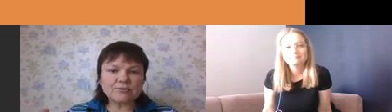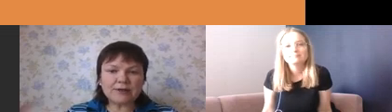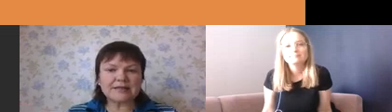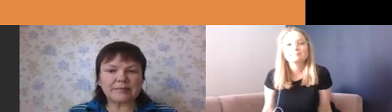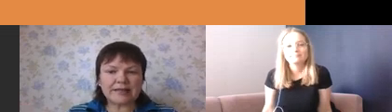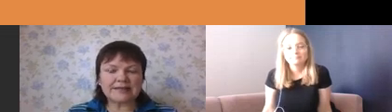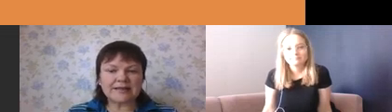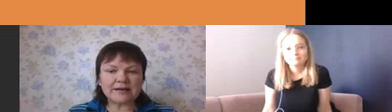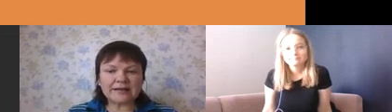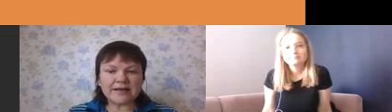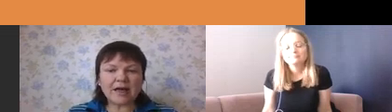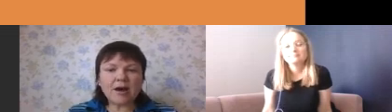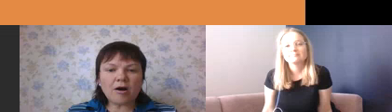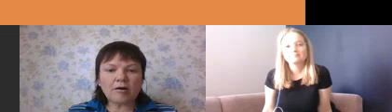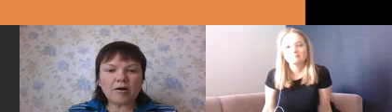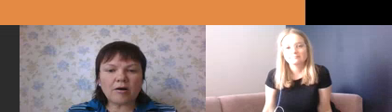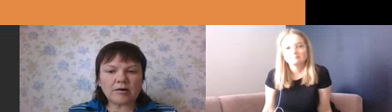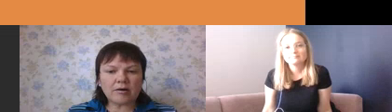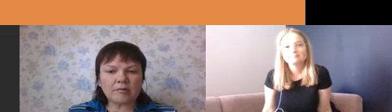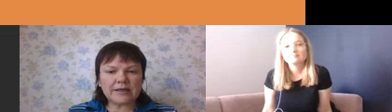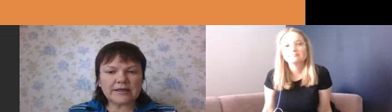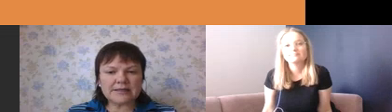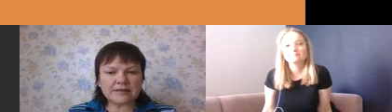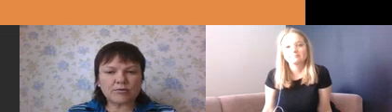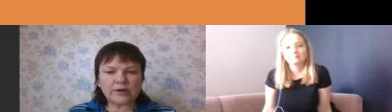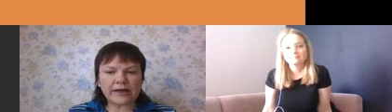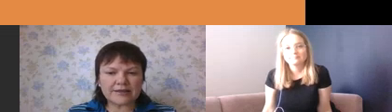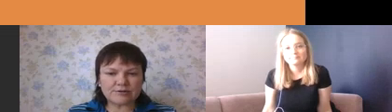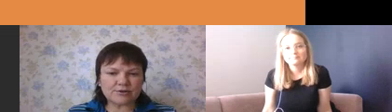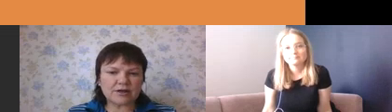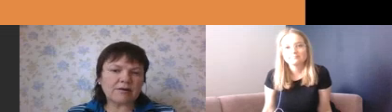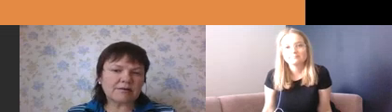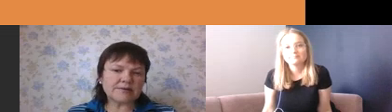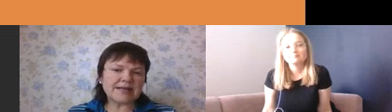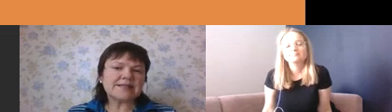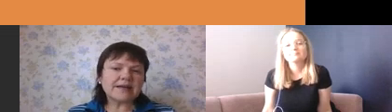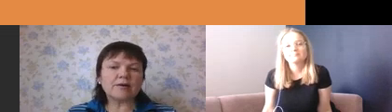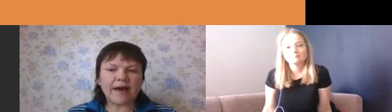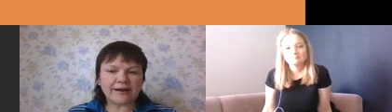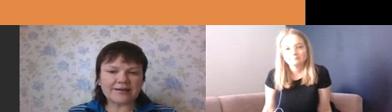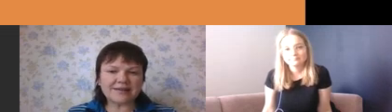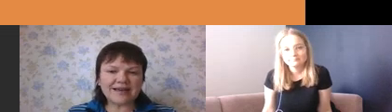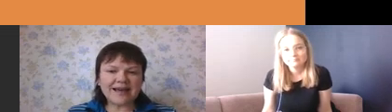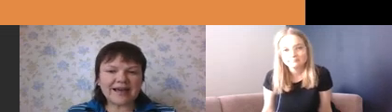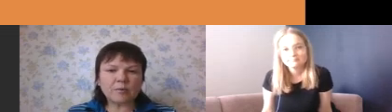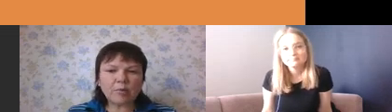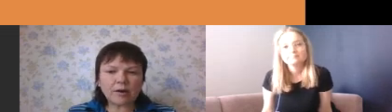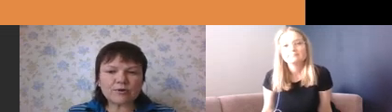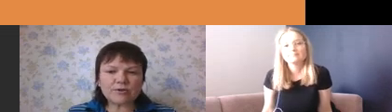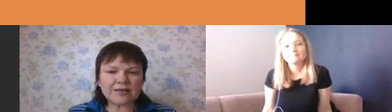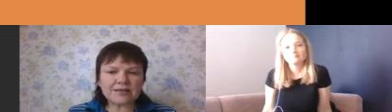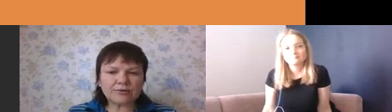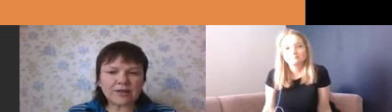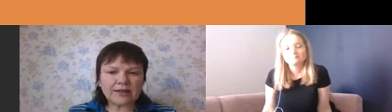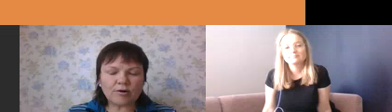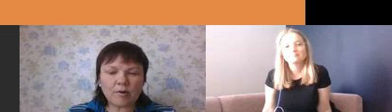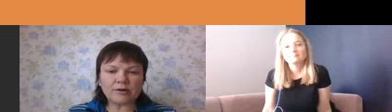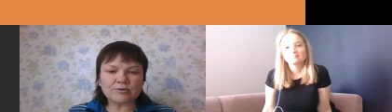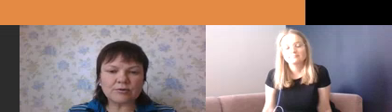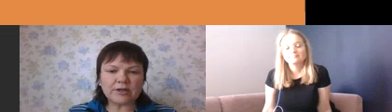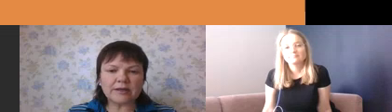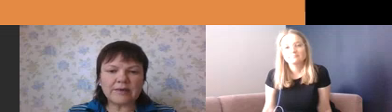mingisuguse sellise üldise pildise lõie, aga mingit sellist konkreetsust seal, sellest jäi nagu vähe. Et ma paluksin, et sa